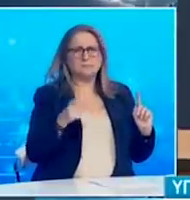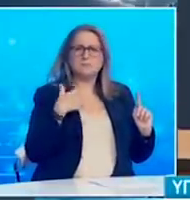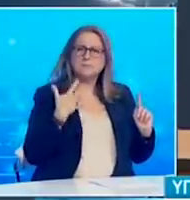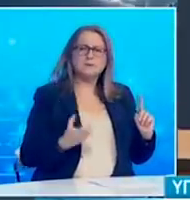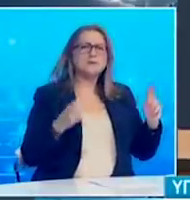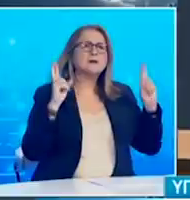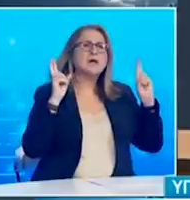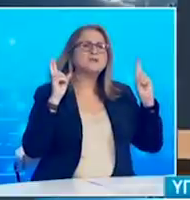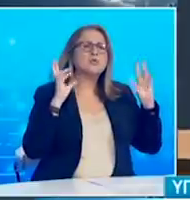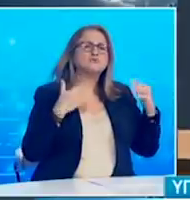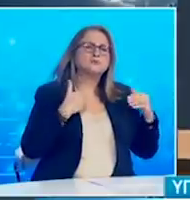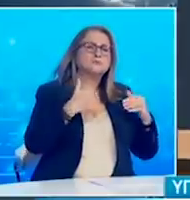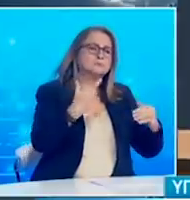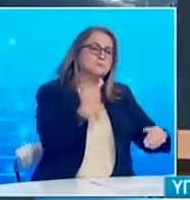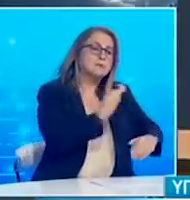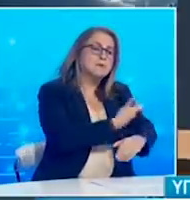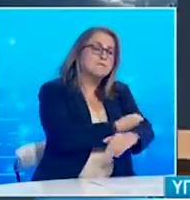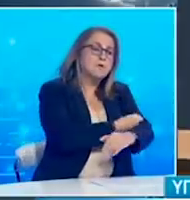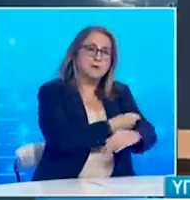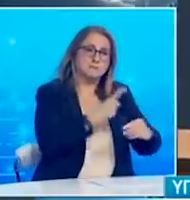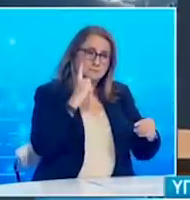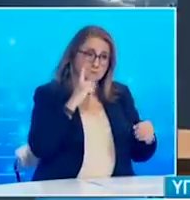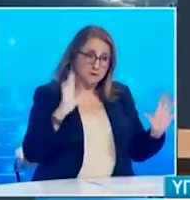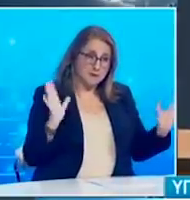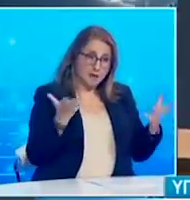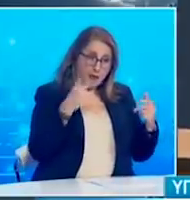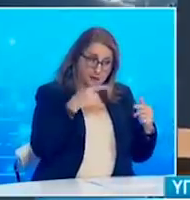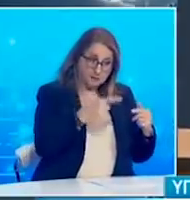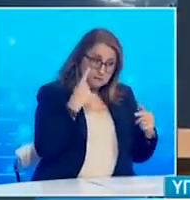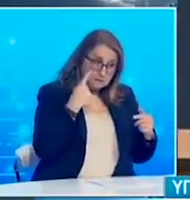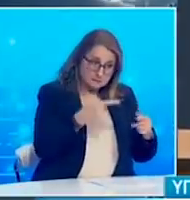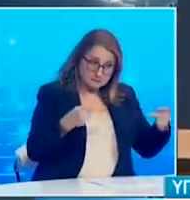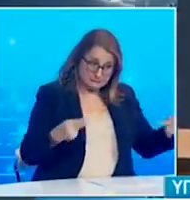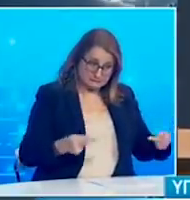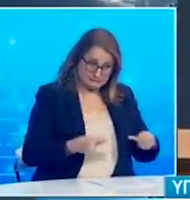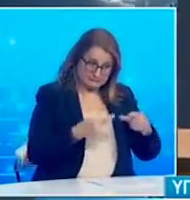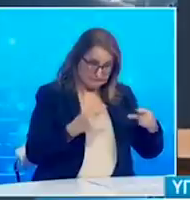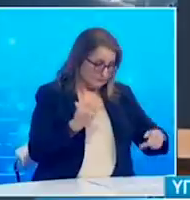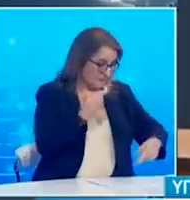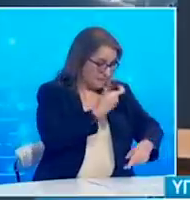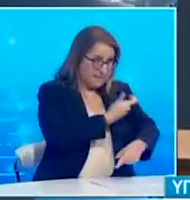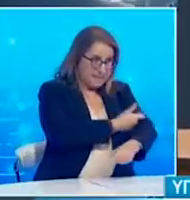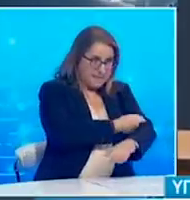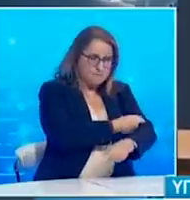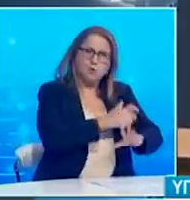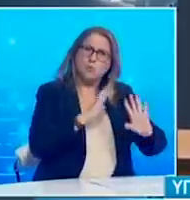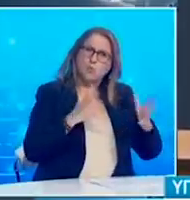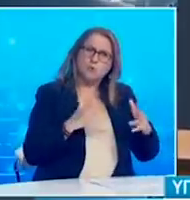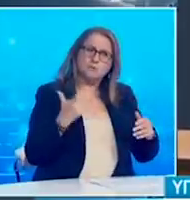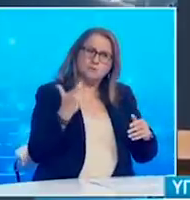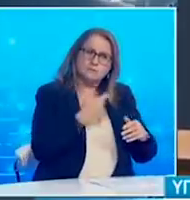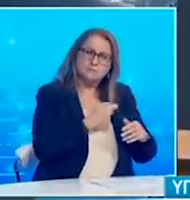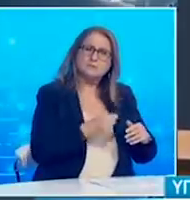για όσον αφορά την αποτελεσματικότητα των εμβολίων, διότι προς τα εκεί θα κινηθεί η κατάσταση. Όταν θα εμβολιαστούμε, μπορεί